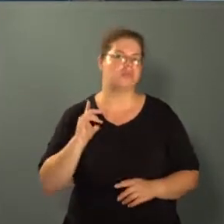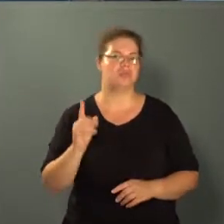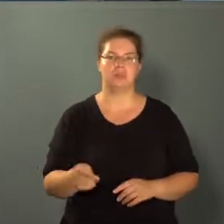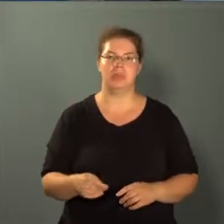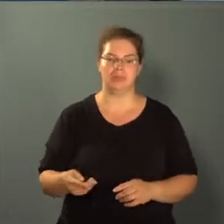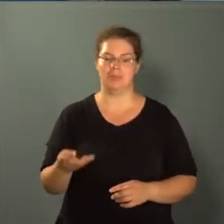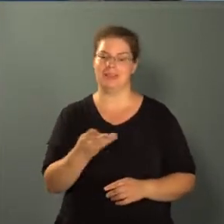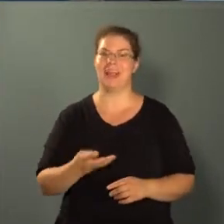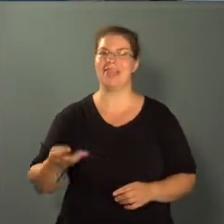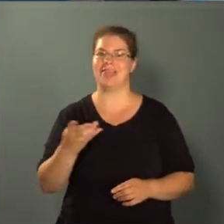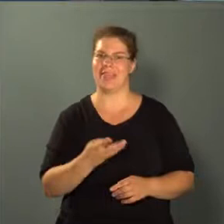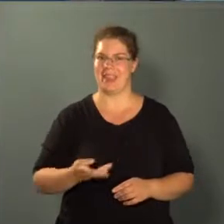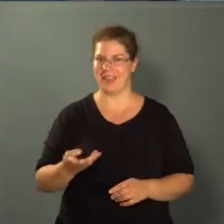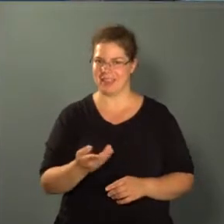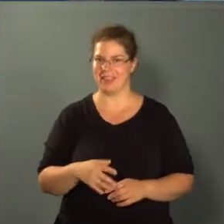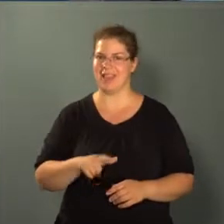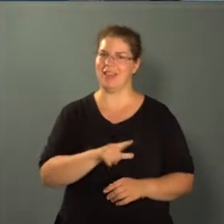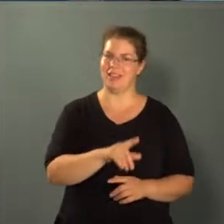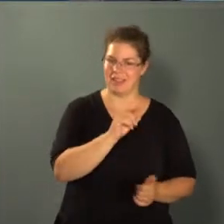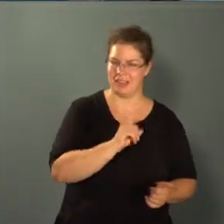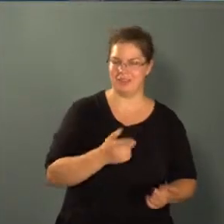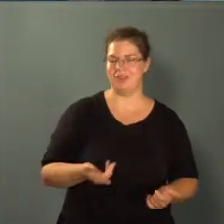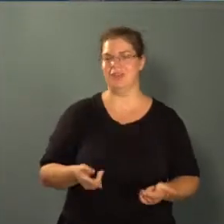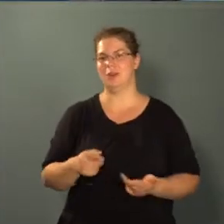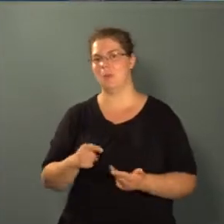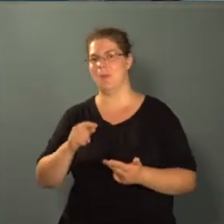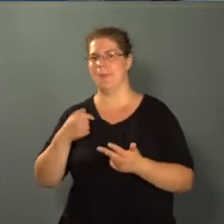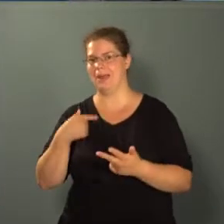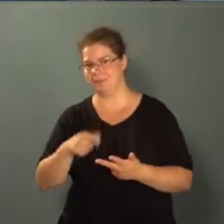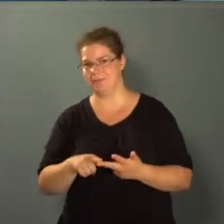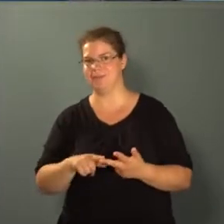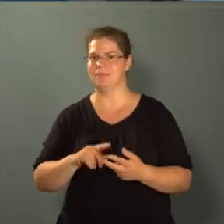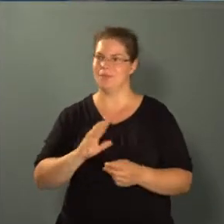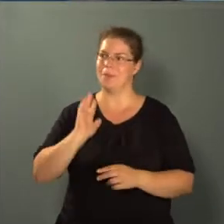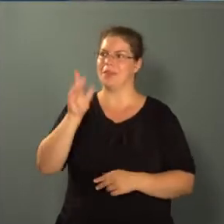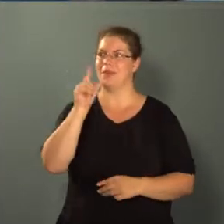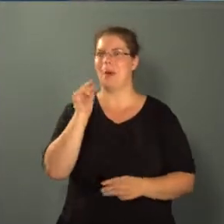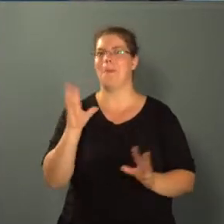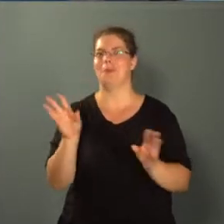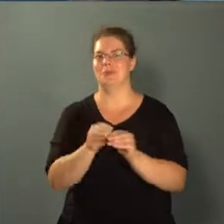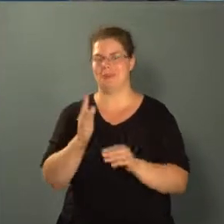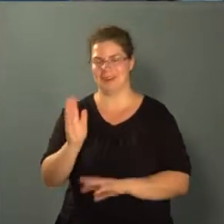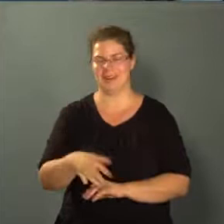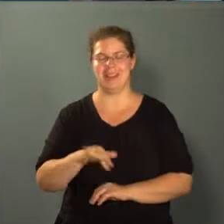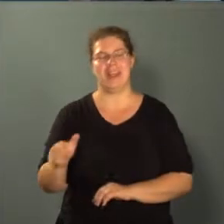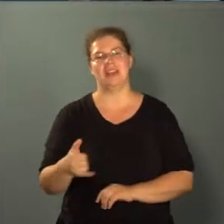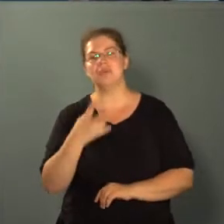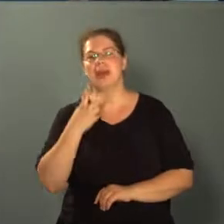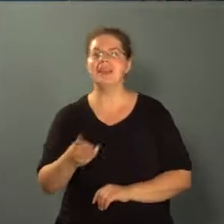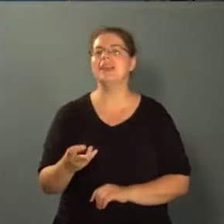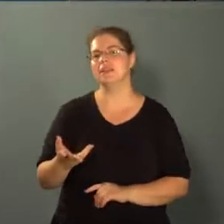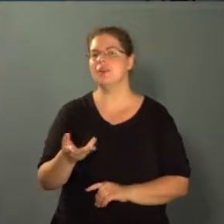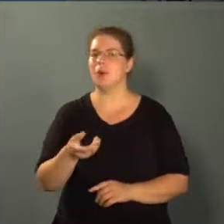mentünk mind a négyen, úgymond, tehát a két fiú, és én mentünk az apjukkal, és